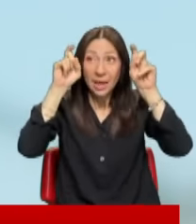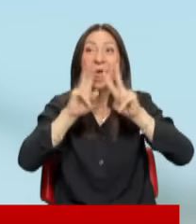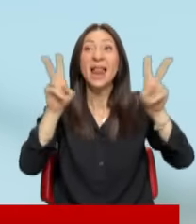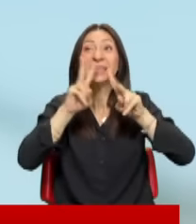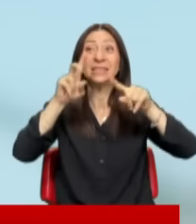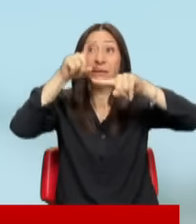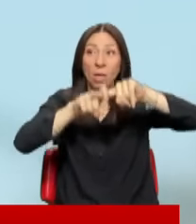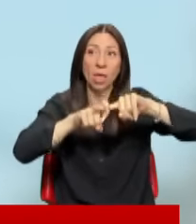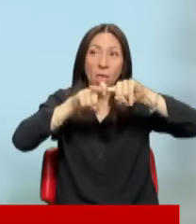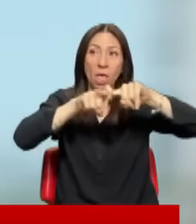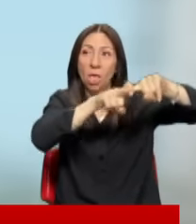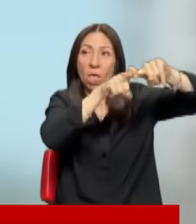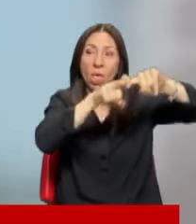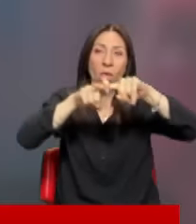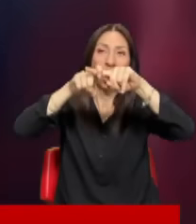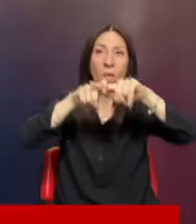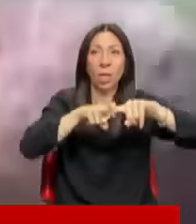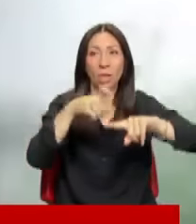kaldı.